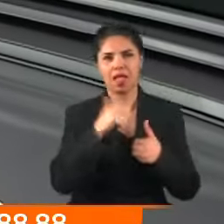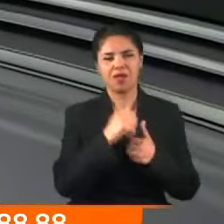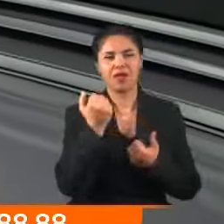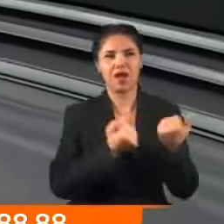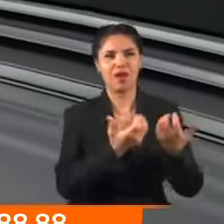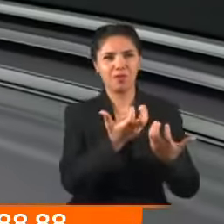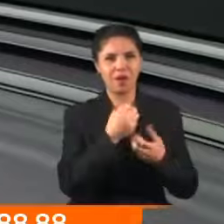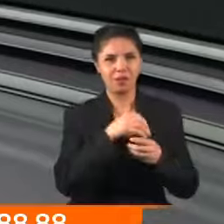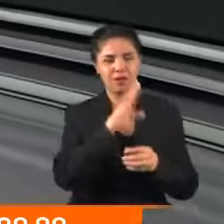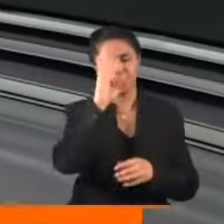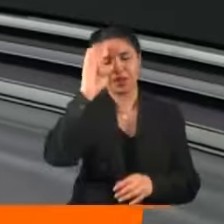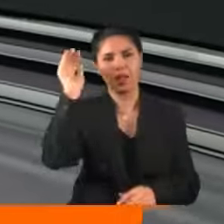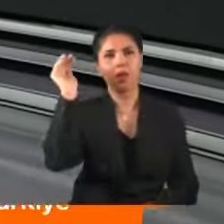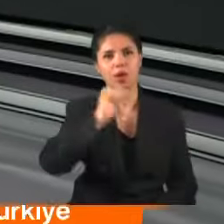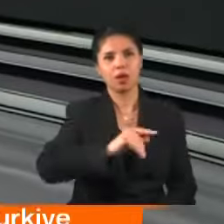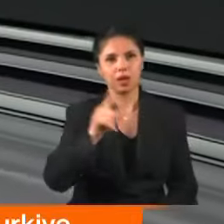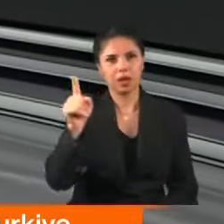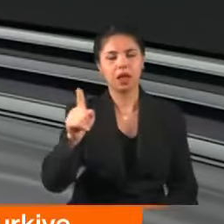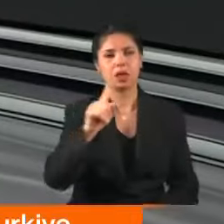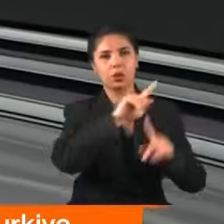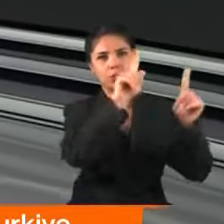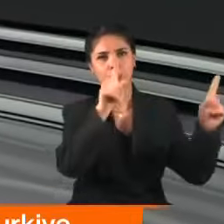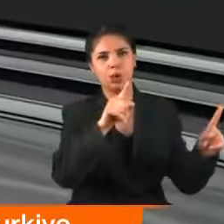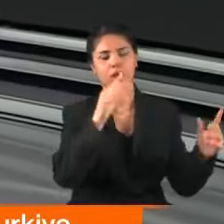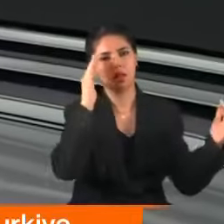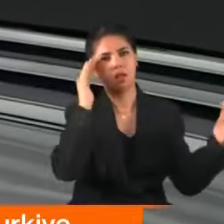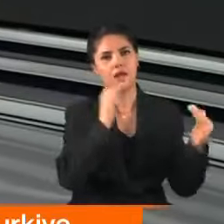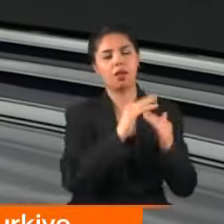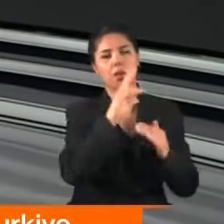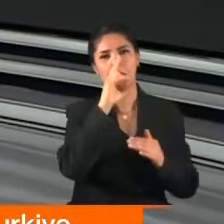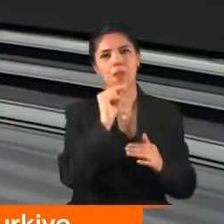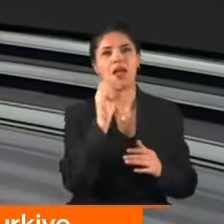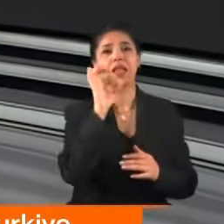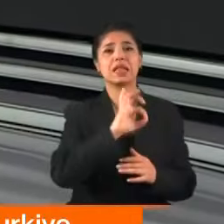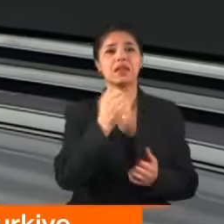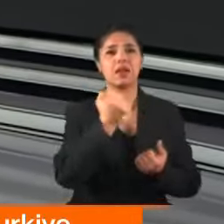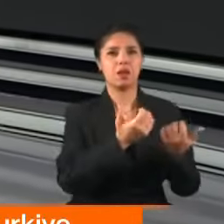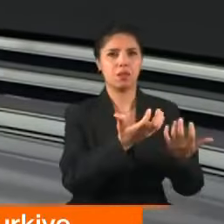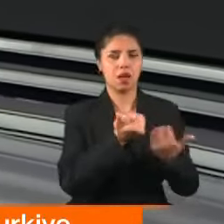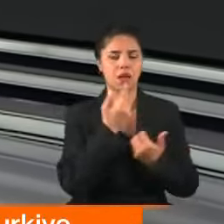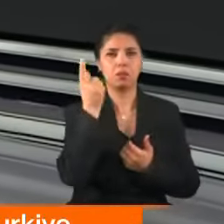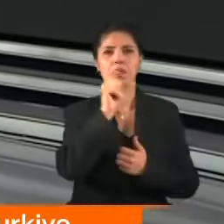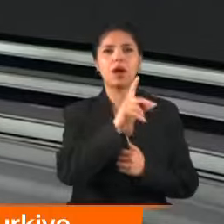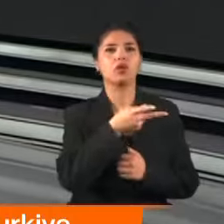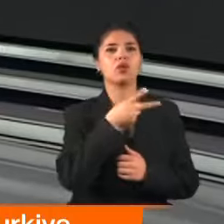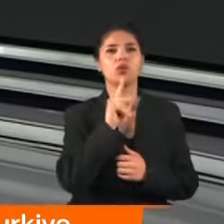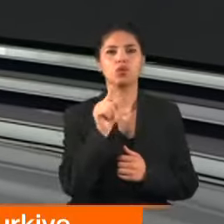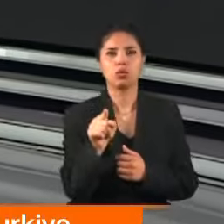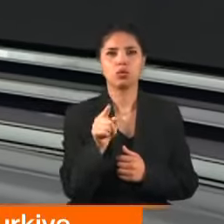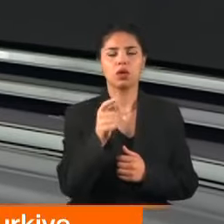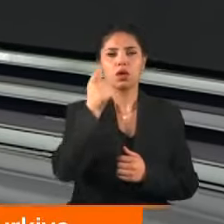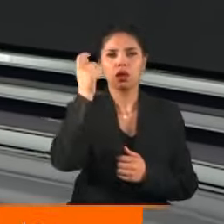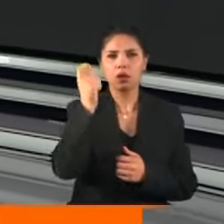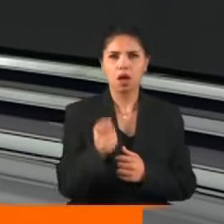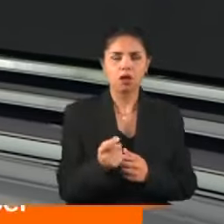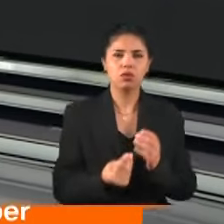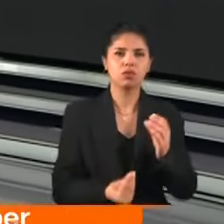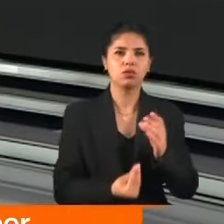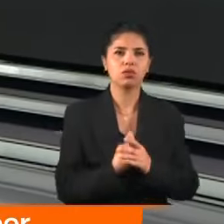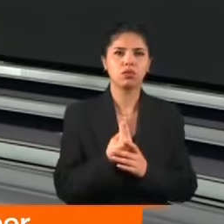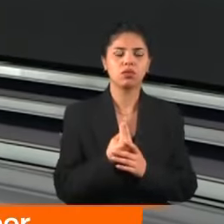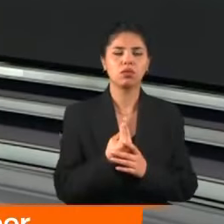almak için İstanbul'u yolunu tuttu. Bir bayiyle anlaştı ve beğendi, sıfır aracı satın aldı. Bir ayın sonunda gerçek ortaya çıktı